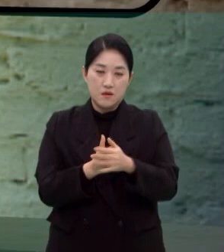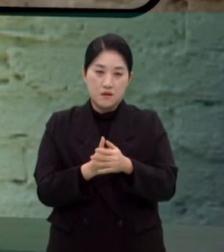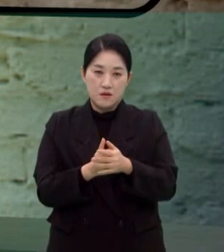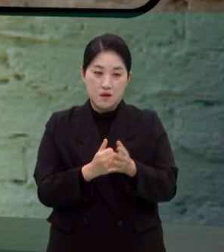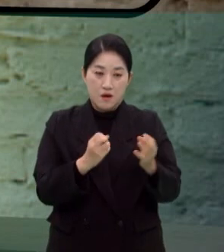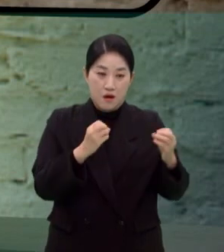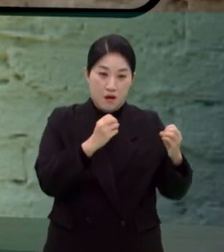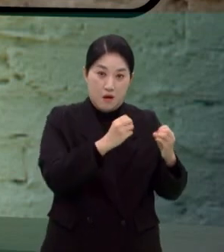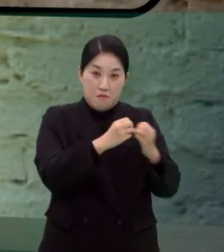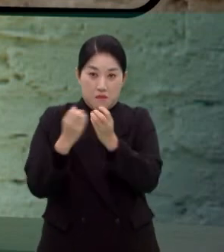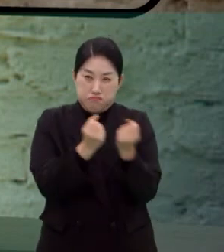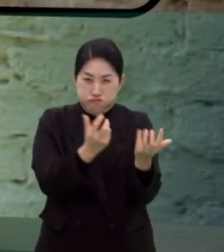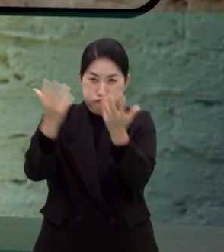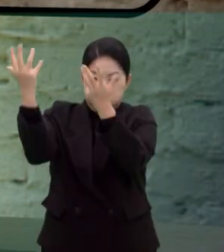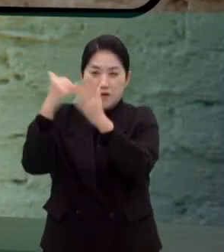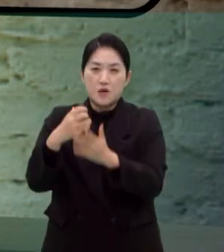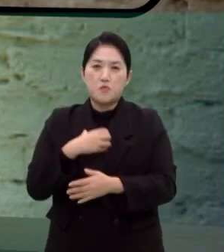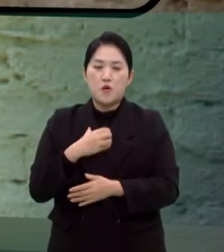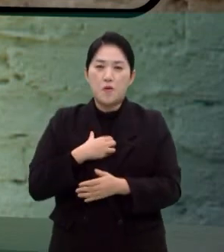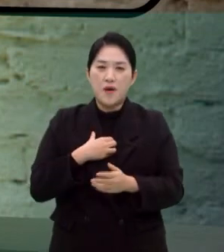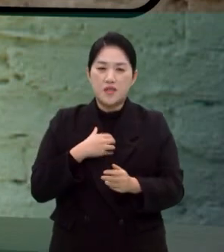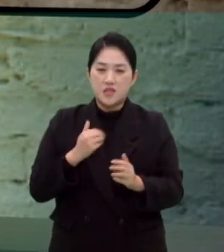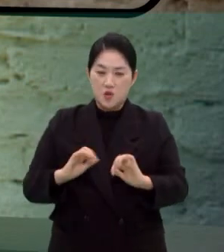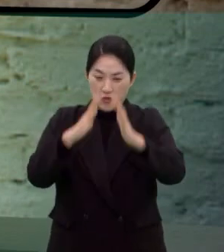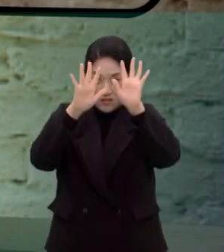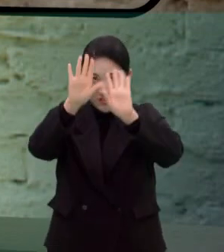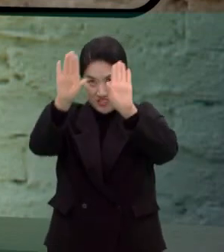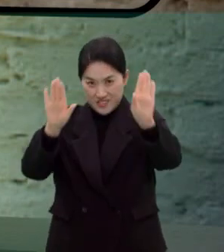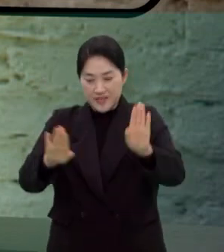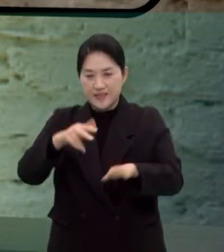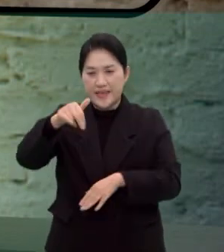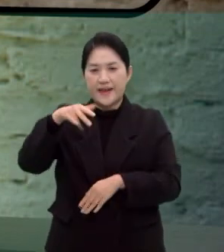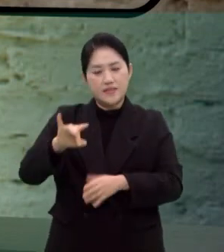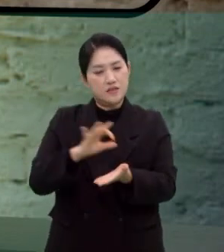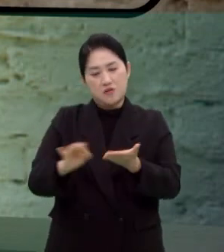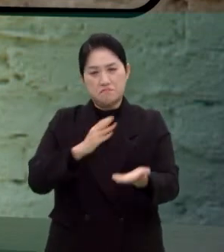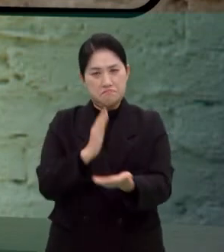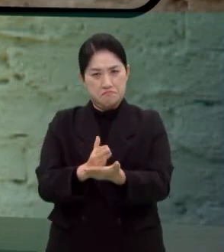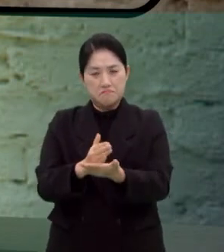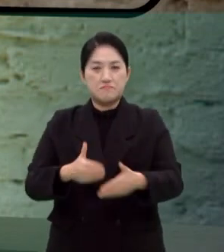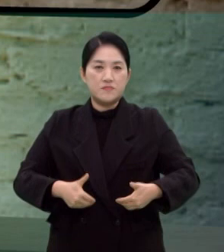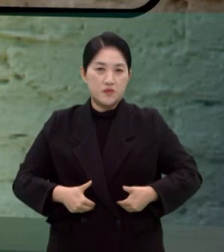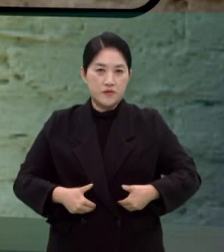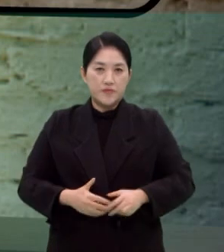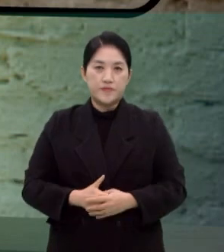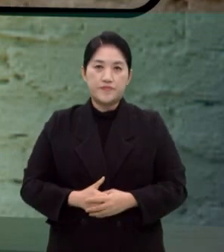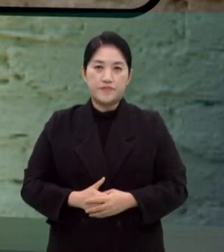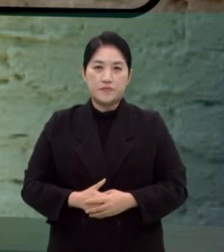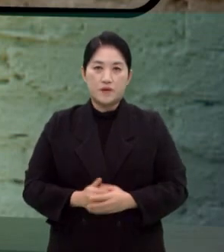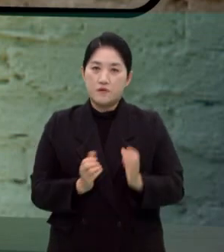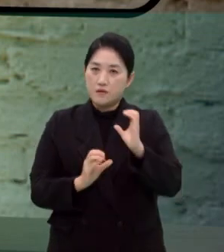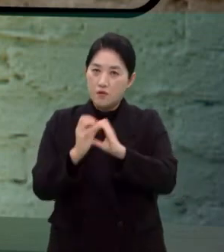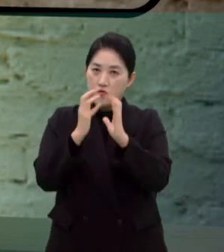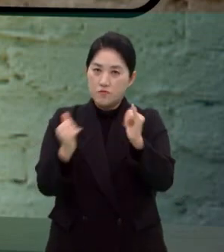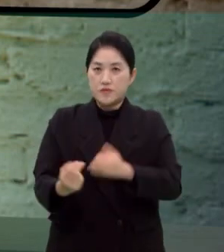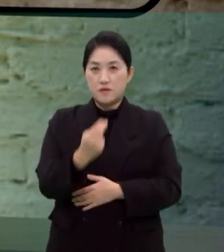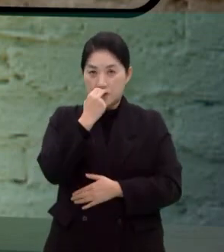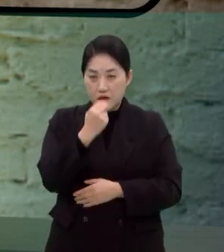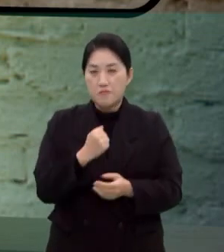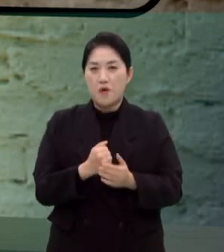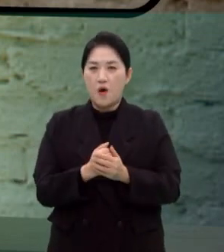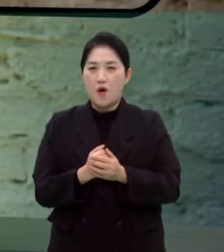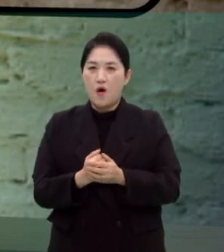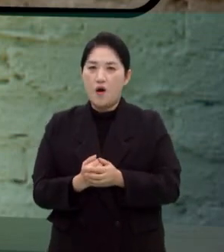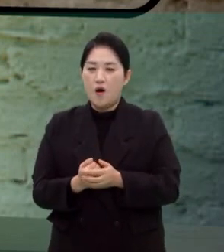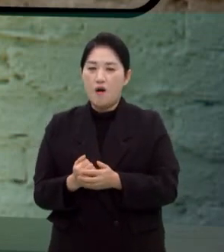확대로 이어지는 위험한 건축 자재들 사용할 수 없게 해야만 합니다. 더 이상 국민의 생명을 담보로